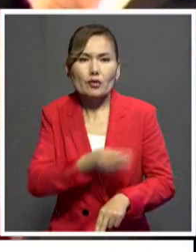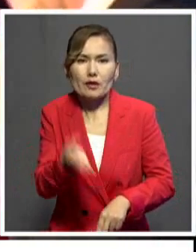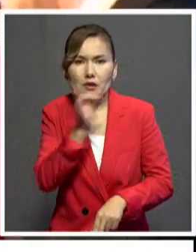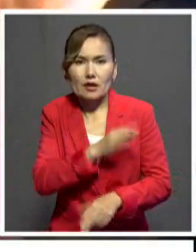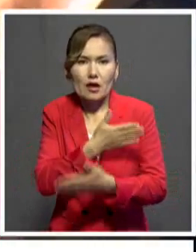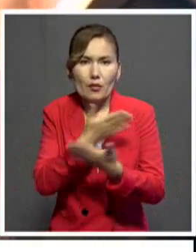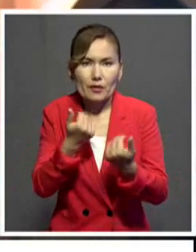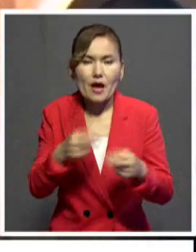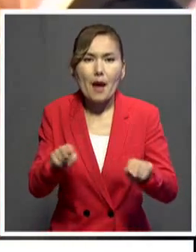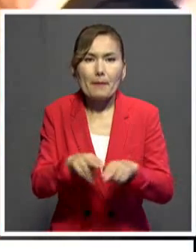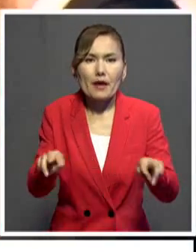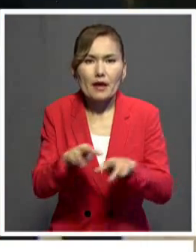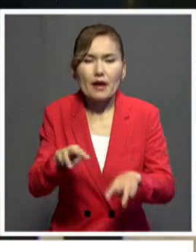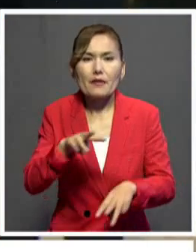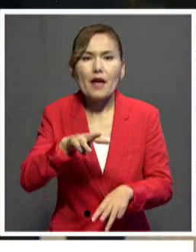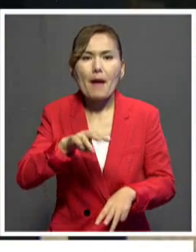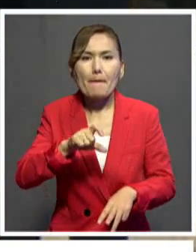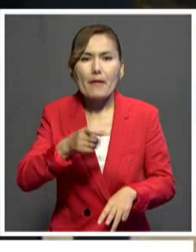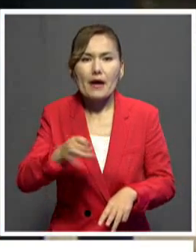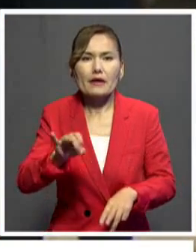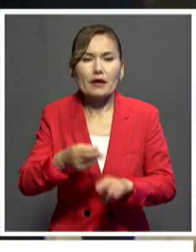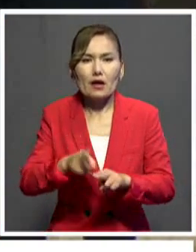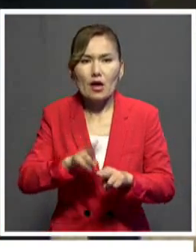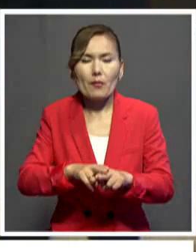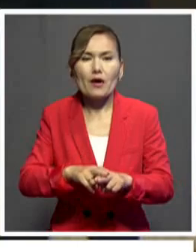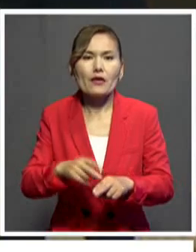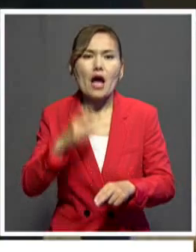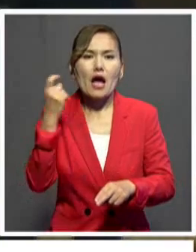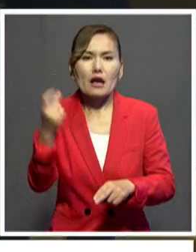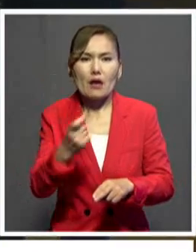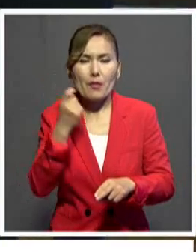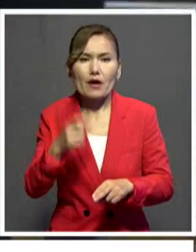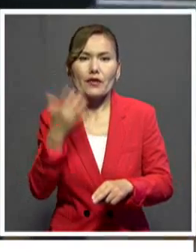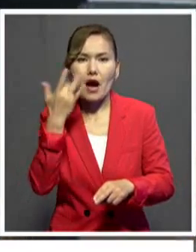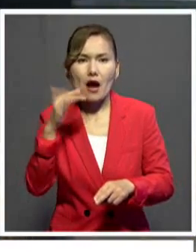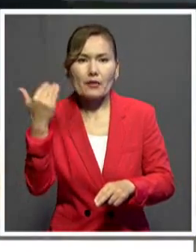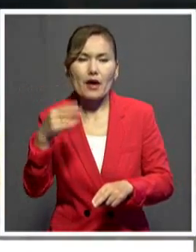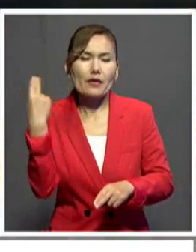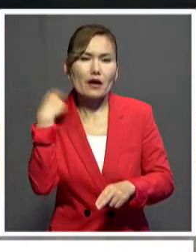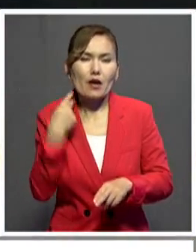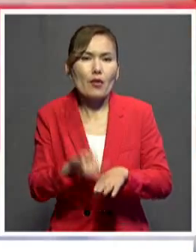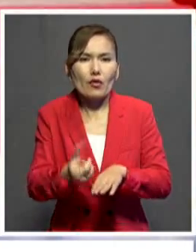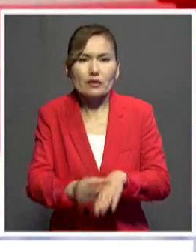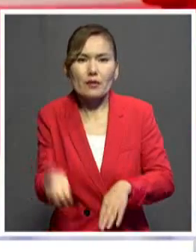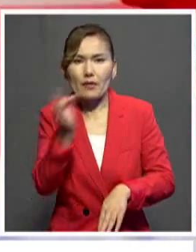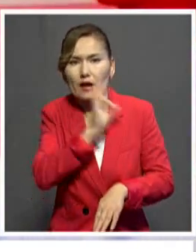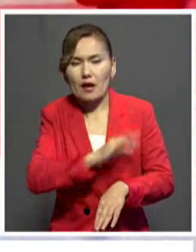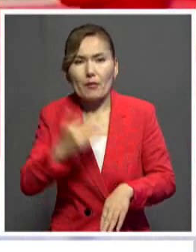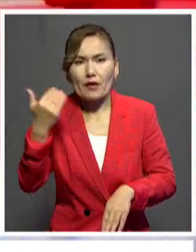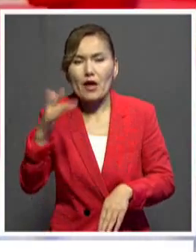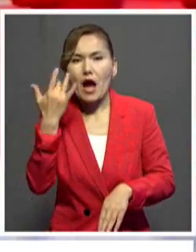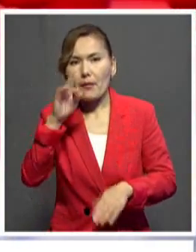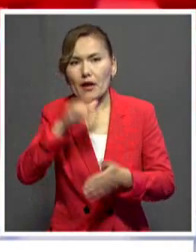Британ премьері Тереза Мэйдің мәлімдеуінше, Брексит экономикалық тұрғыдан Вашингтонға да Лондонға да пайдалы. Трамптың